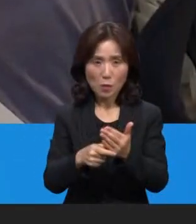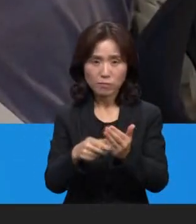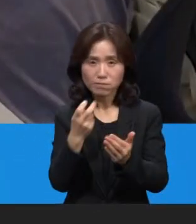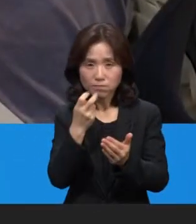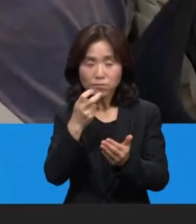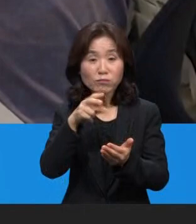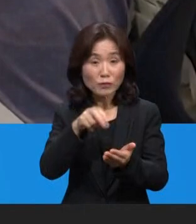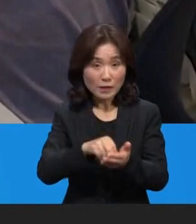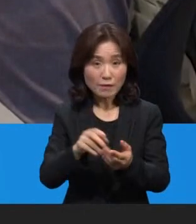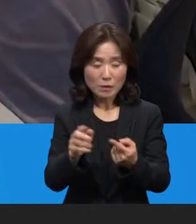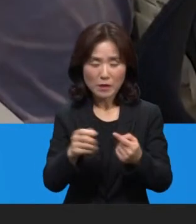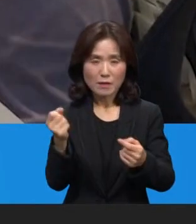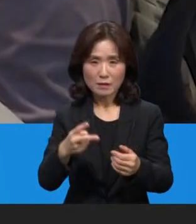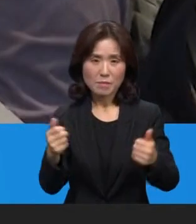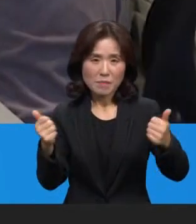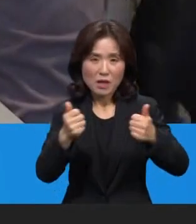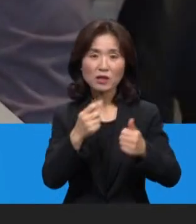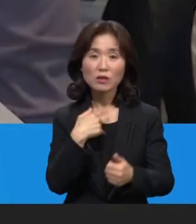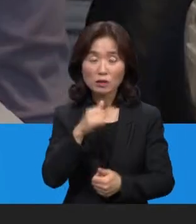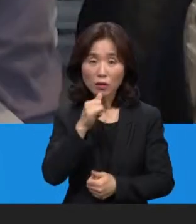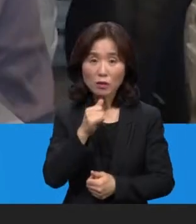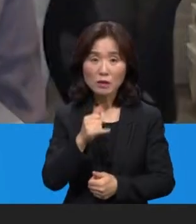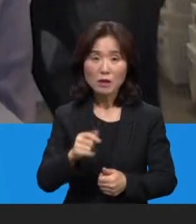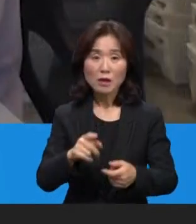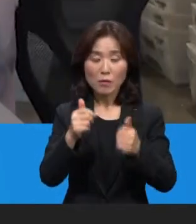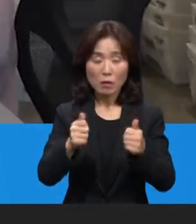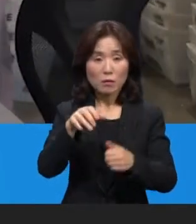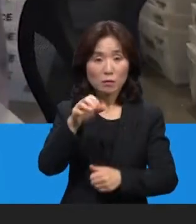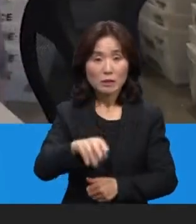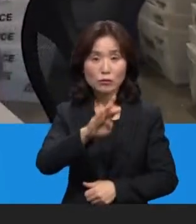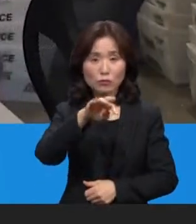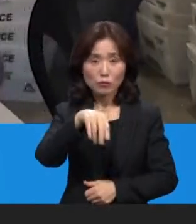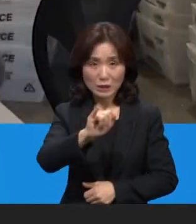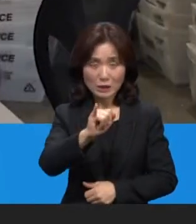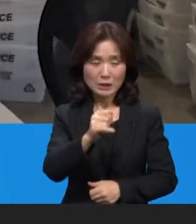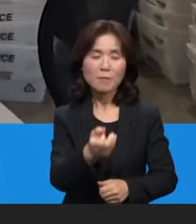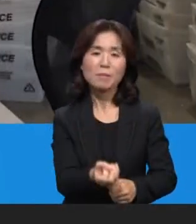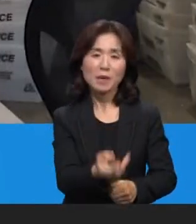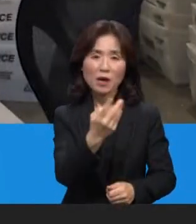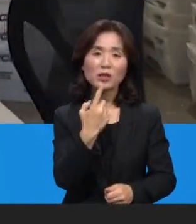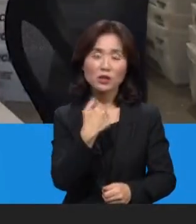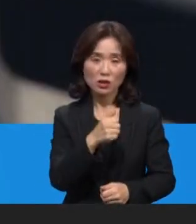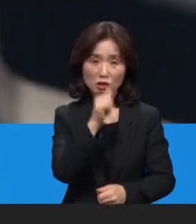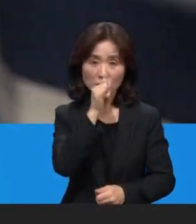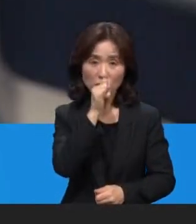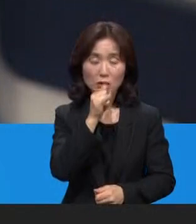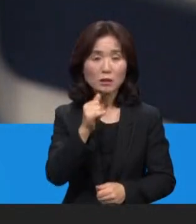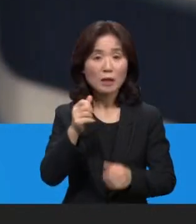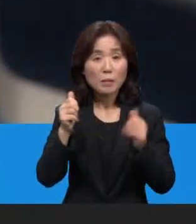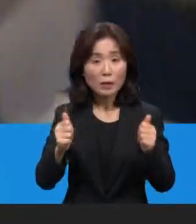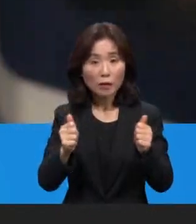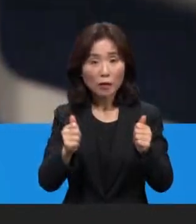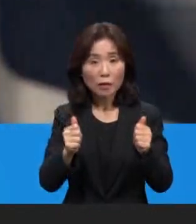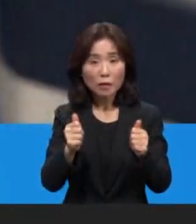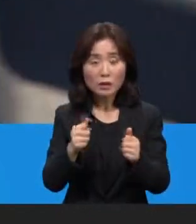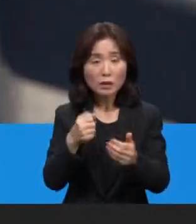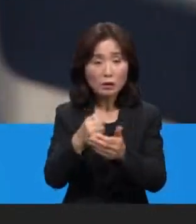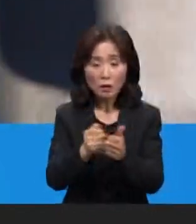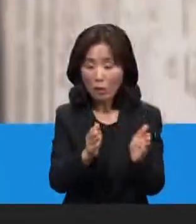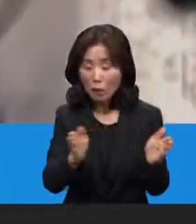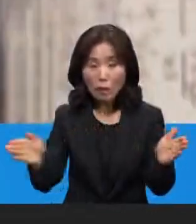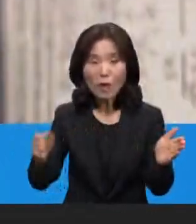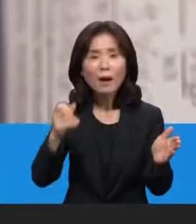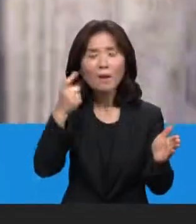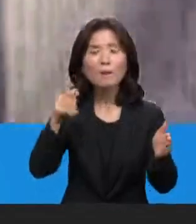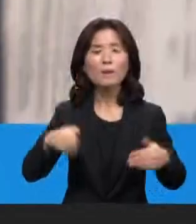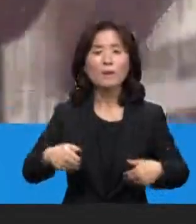있는데 연방대법원이 이때 부시 후보 쪽 손을 들어주면서 결정이 난 적이 있거든요. 이때 판결이 한 달 정도 걸렸습니다. 이번에도 그